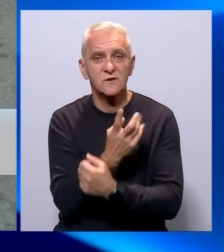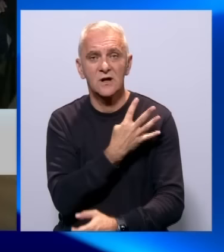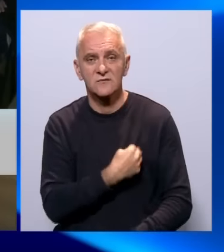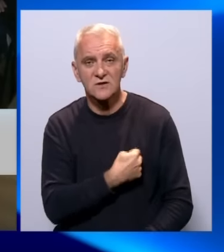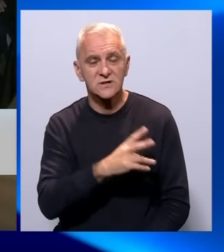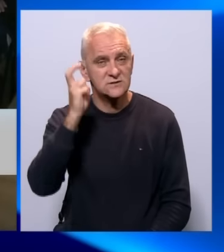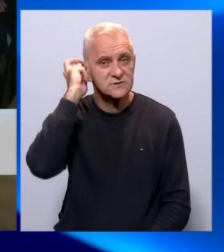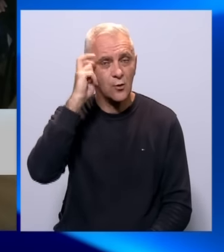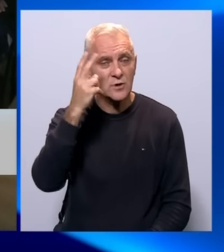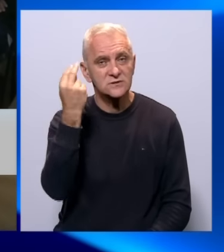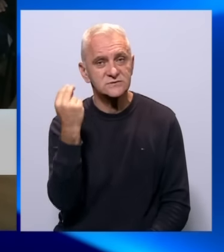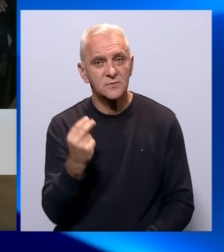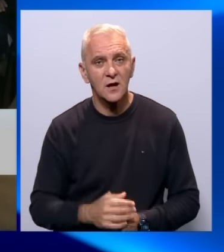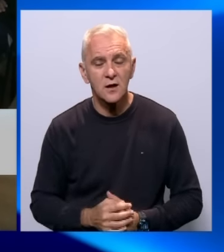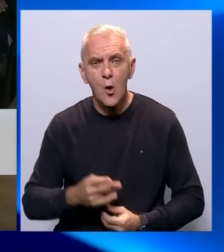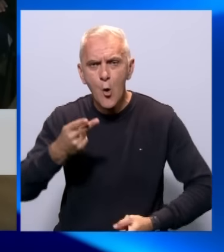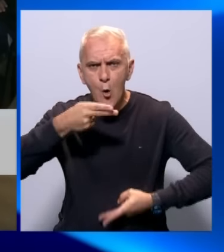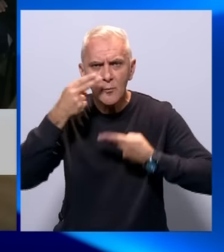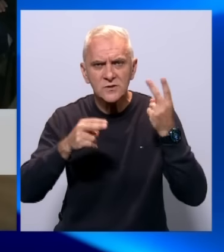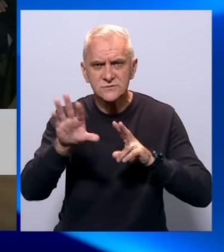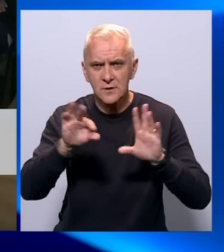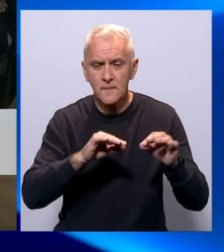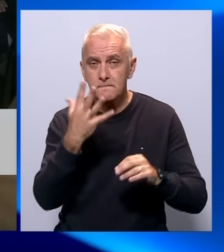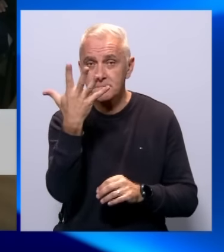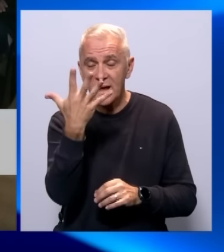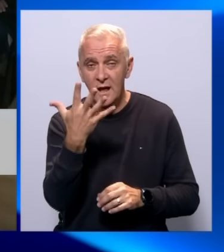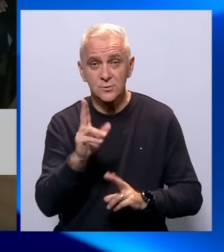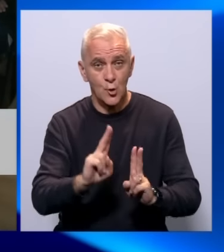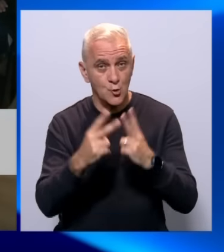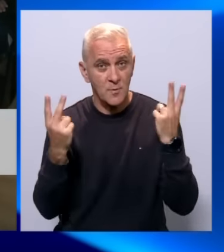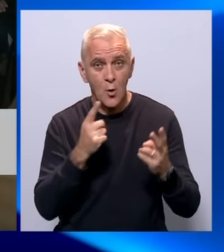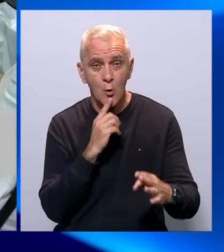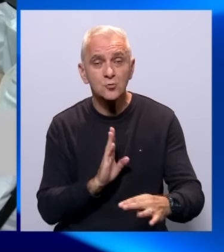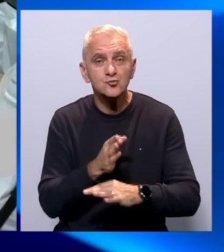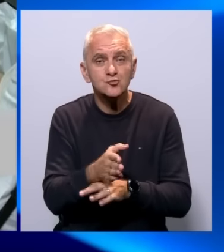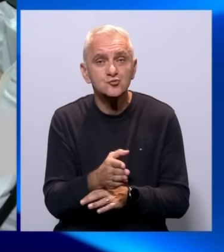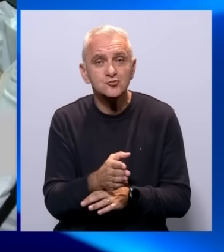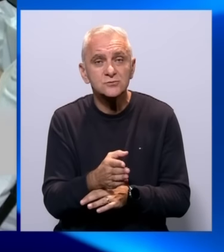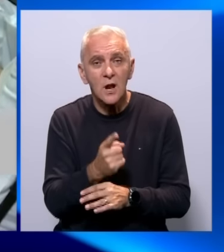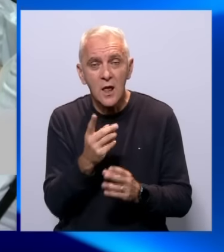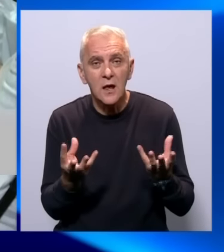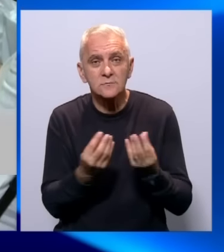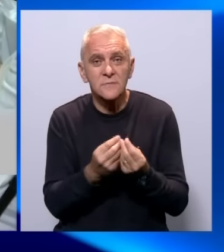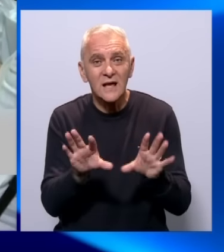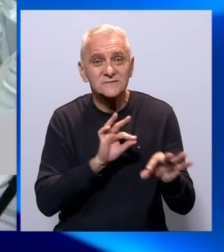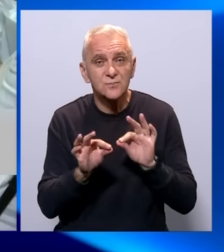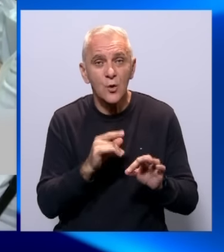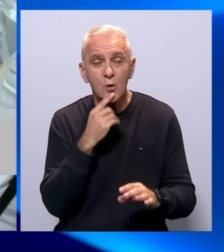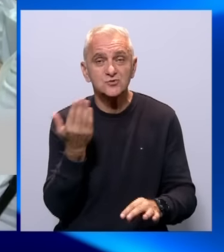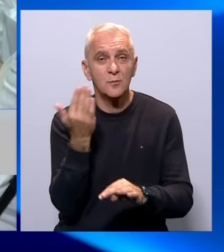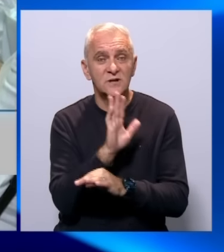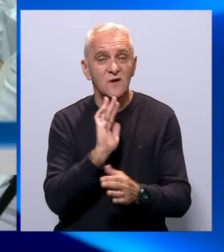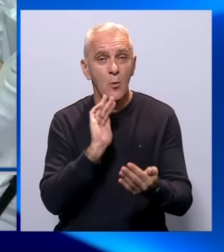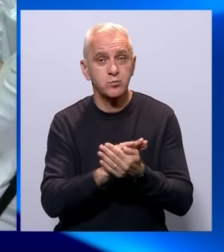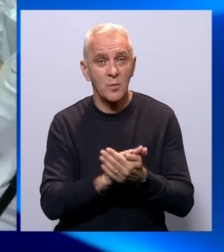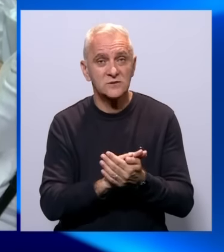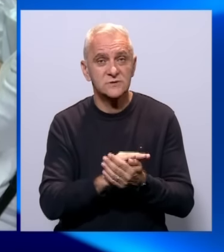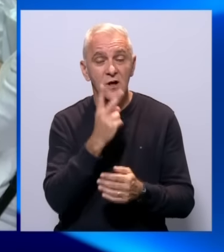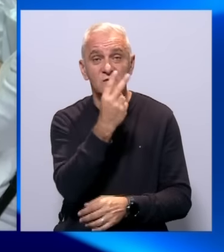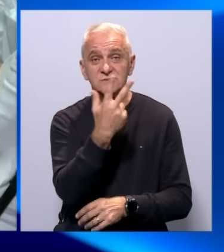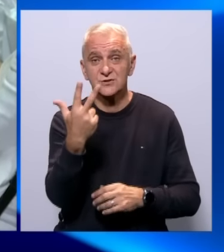Hercegovine, Hrvatske, Crne Gore i Srbije. Žiri je odabrao pet romana koji su ušli u uži izbor, a koji su predstavljeni publici